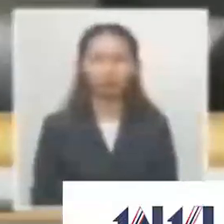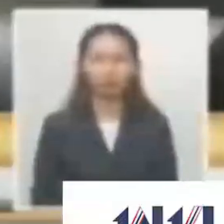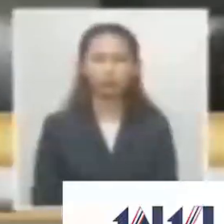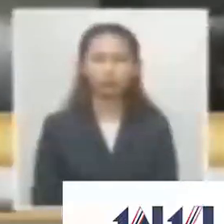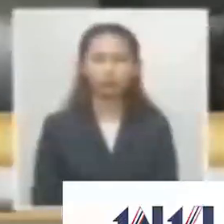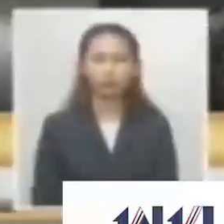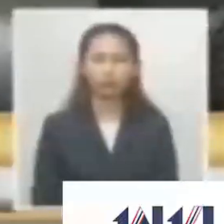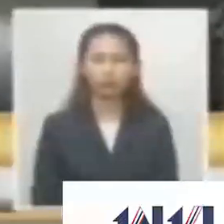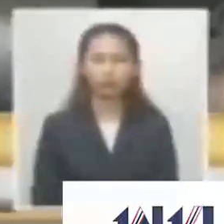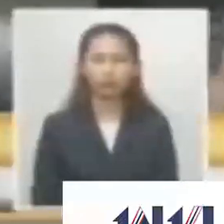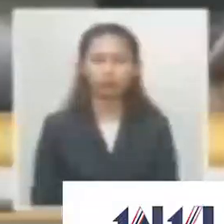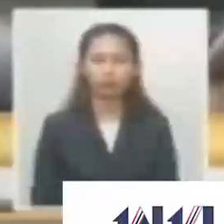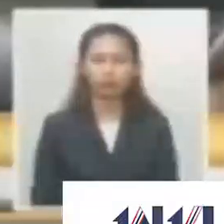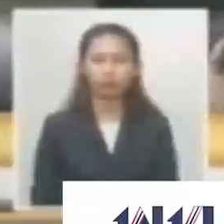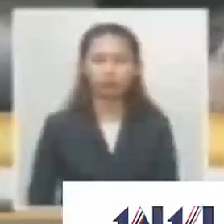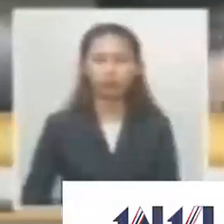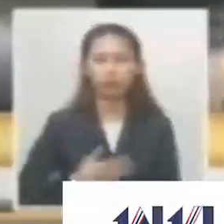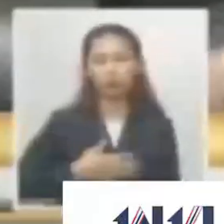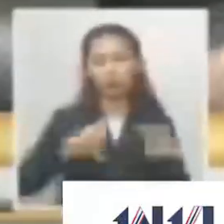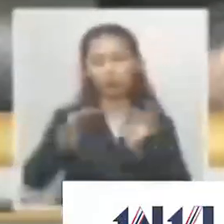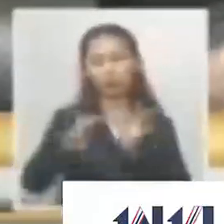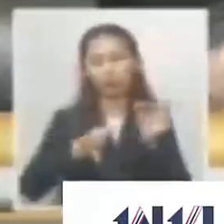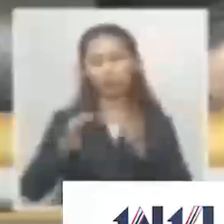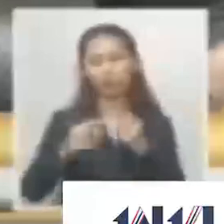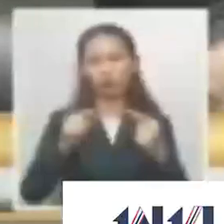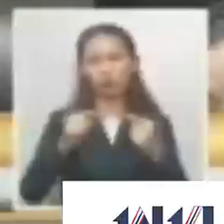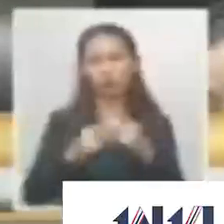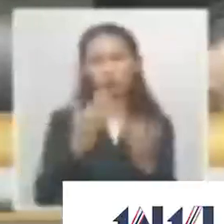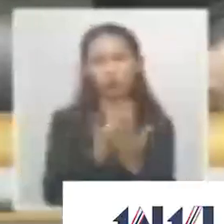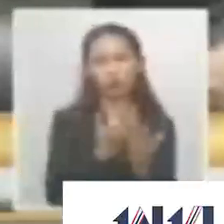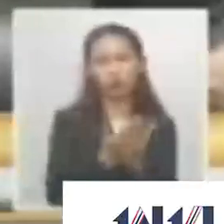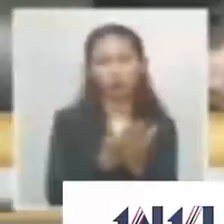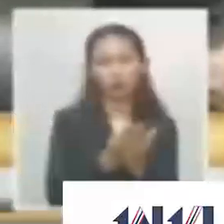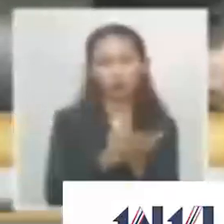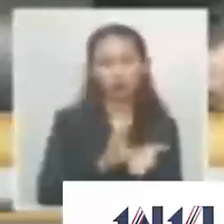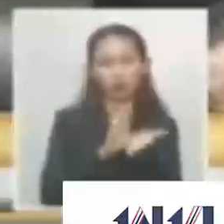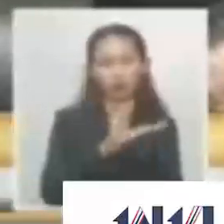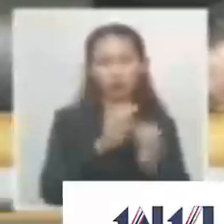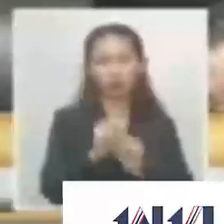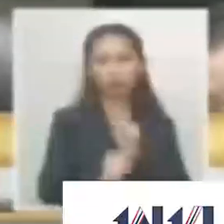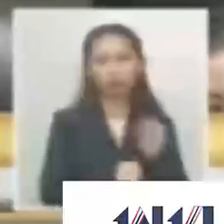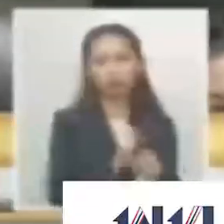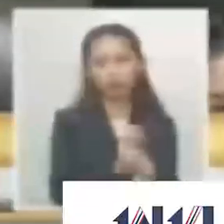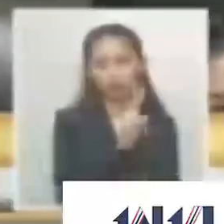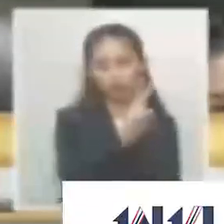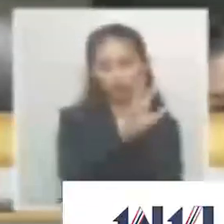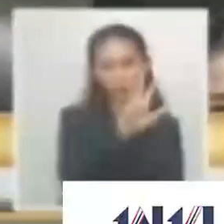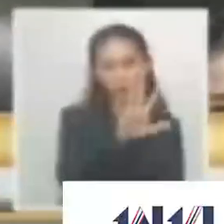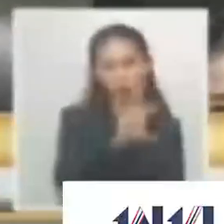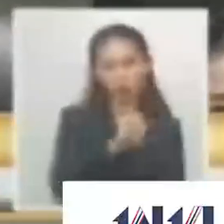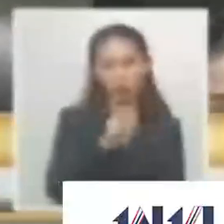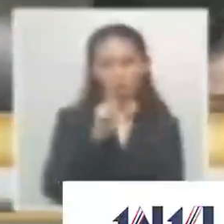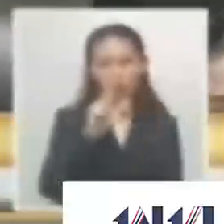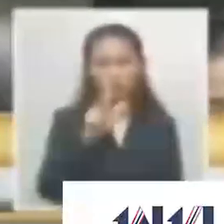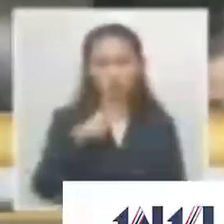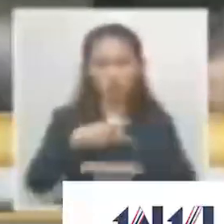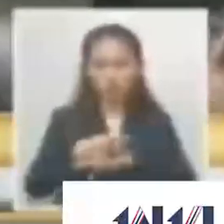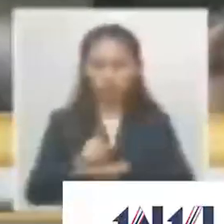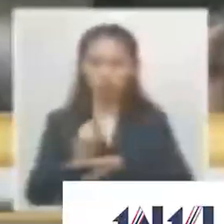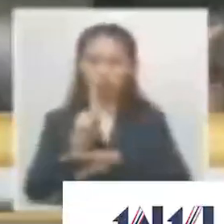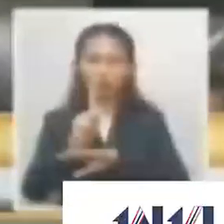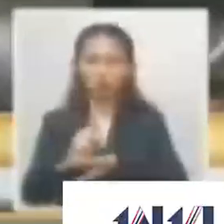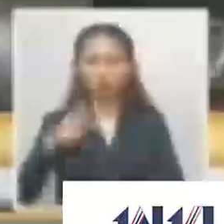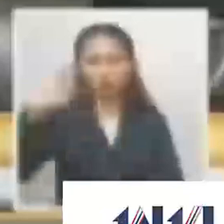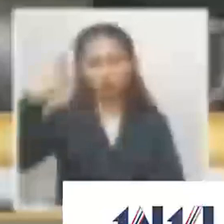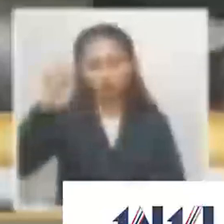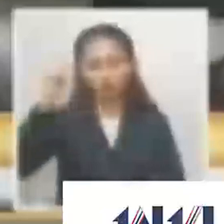ต้องขออภิปรายงบประมาณปี63ผ่านท่านประธานไปยังท่านนายกคณะครม.ทุกท่านครับก็มี